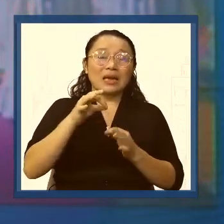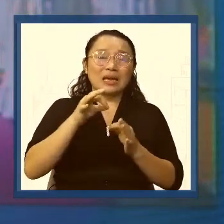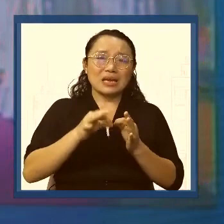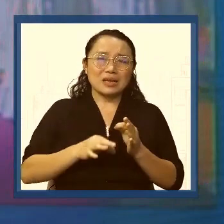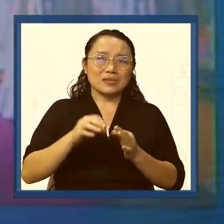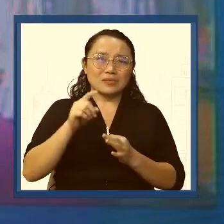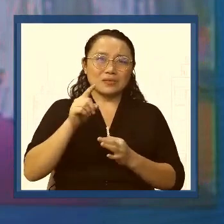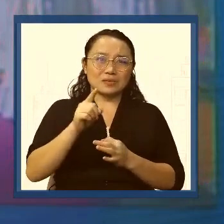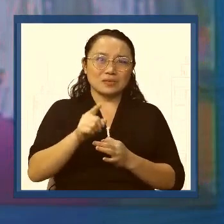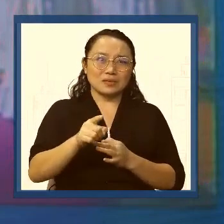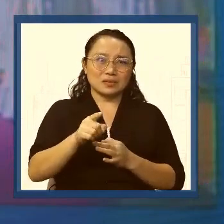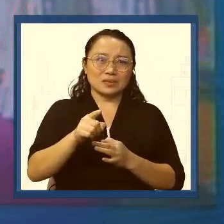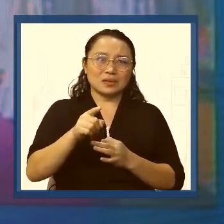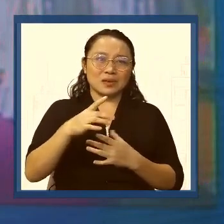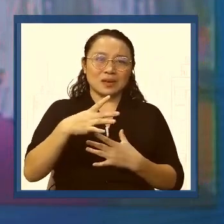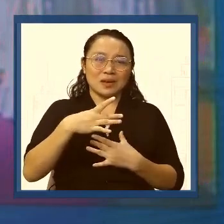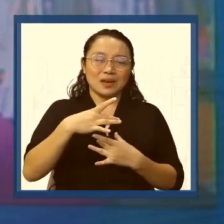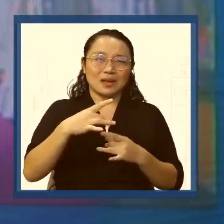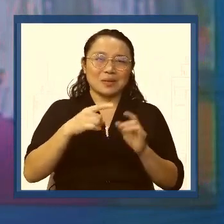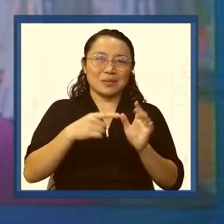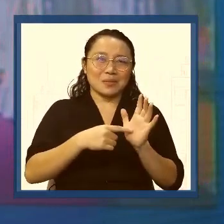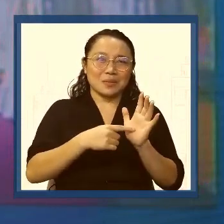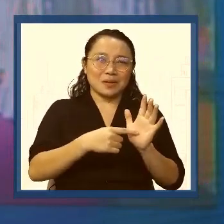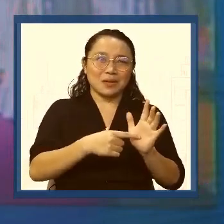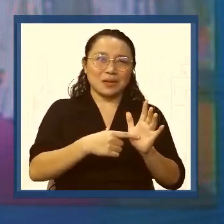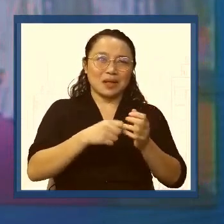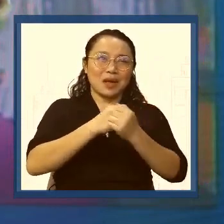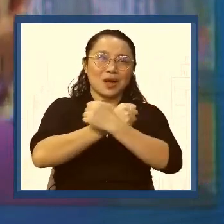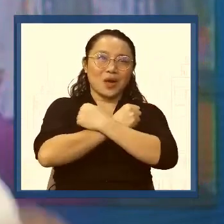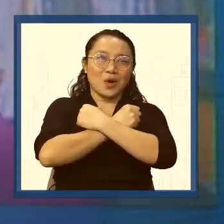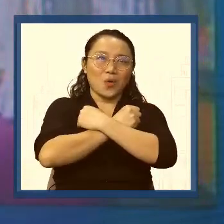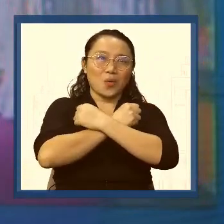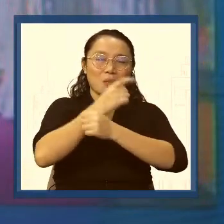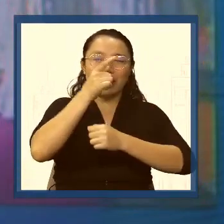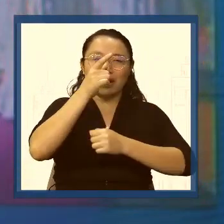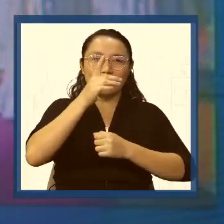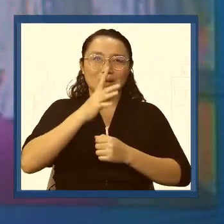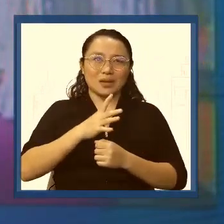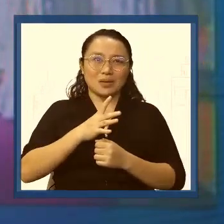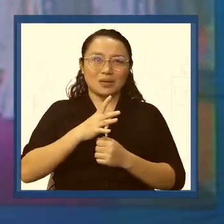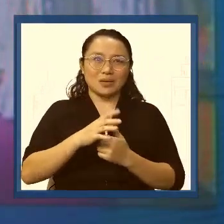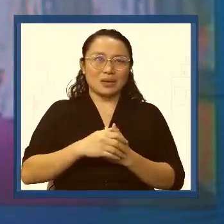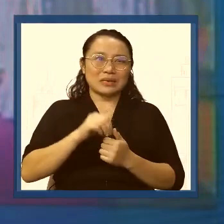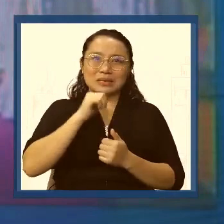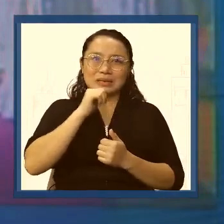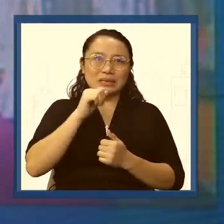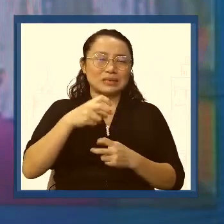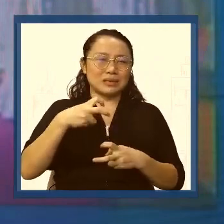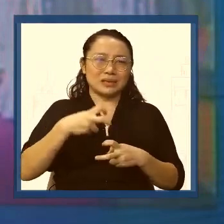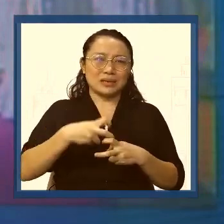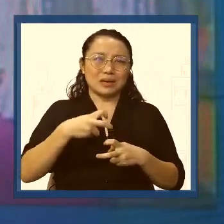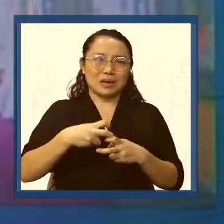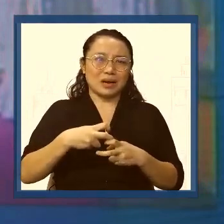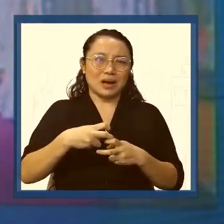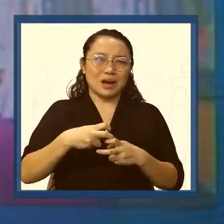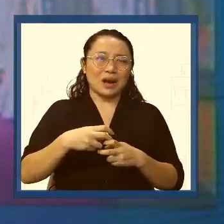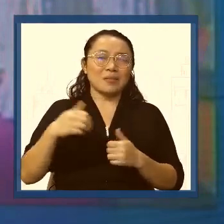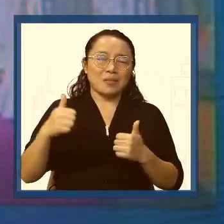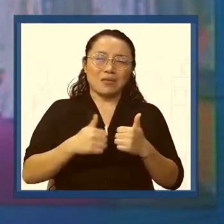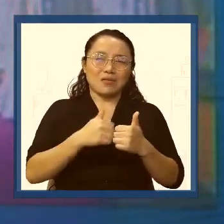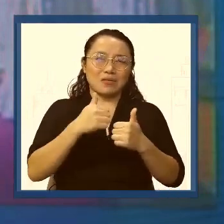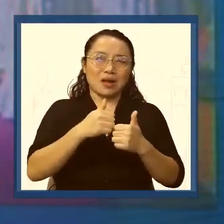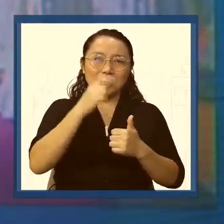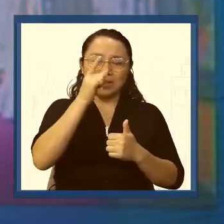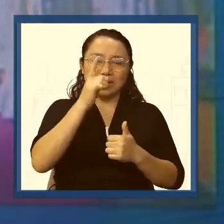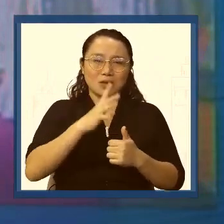gusto ikaw, mupadayag sa imong tinuod nga gugma sa Dios. Dili kapoy, dili budlay ang pagsunod sa kasiguan.